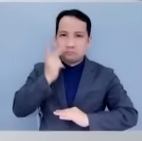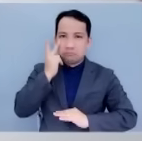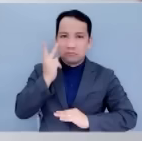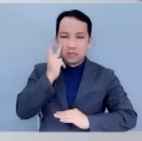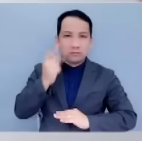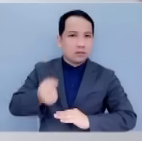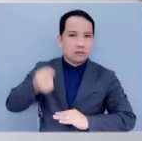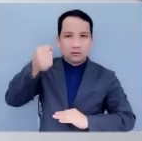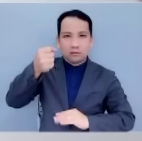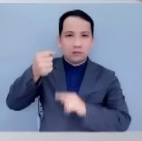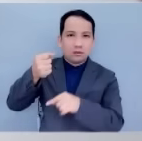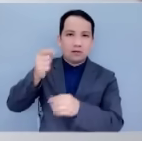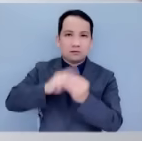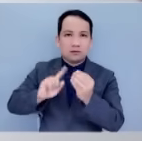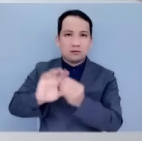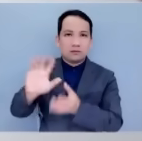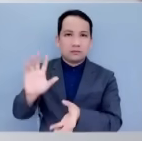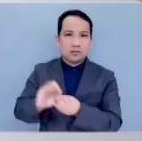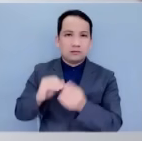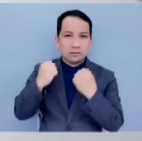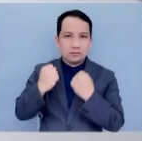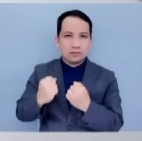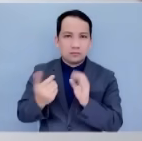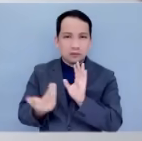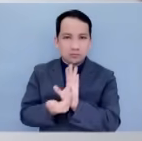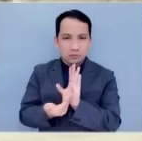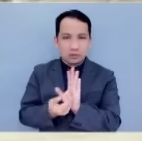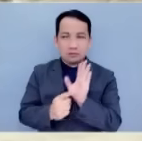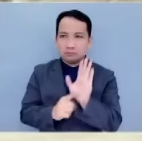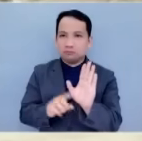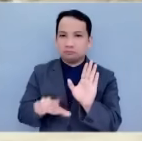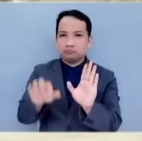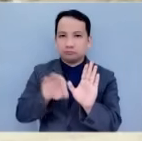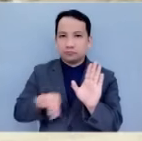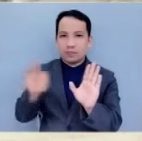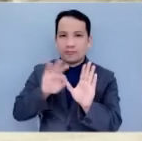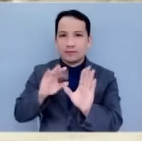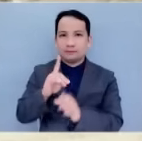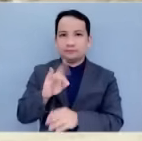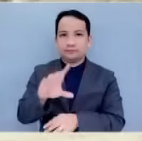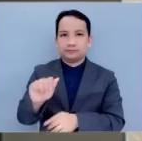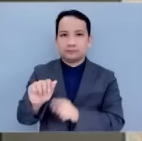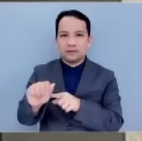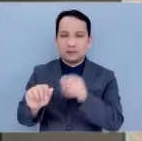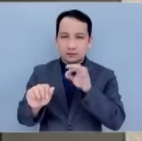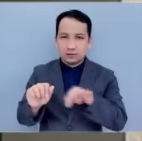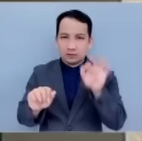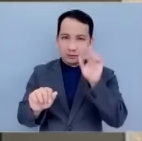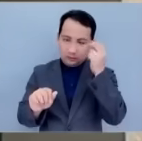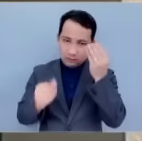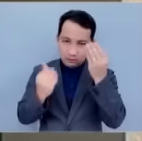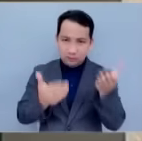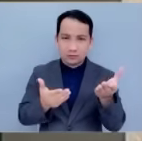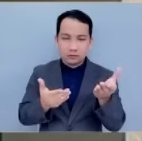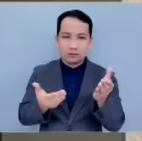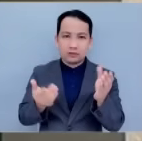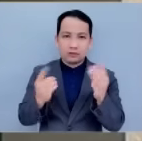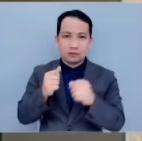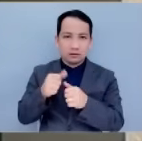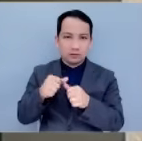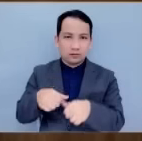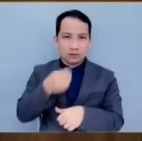ng mga empleyado lalo't malakas ang ebidensya laban sa kanila. Ang Department of Agriculture ang inatasang magpatupad ng suspension